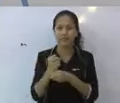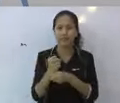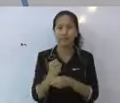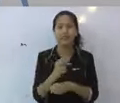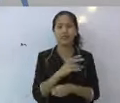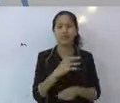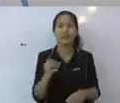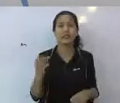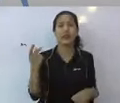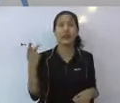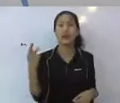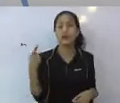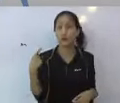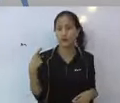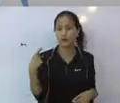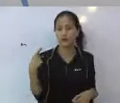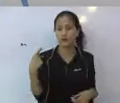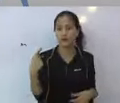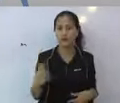namang,